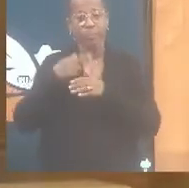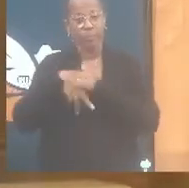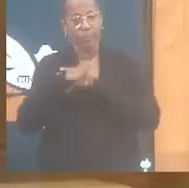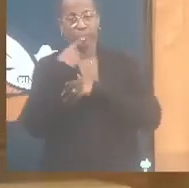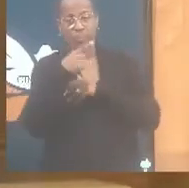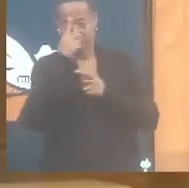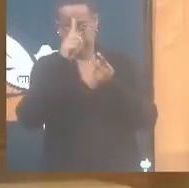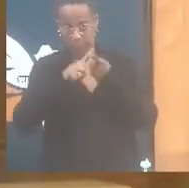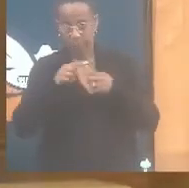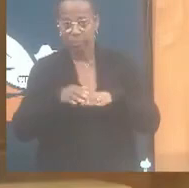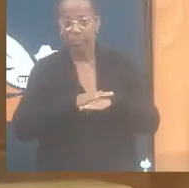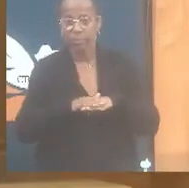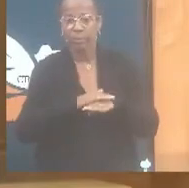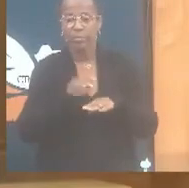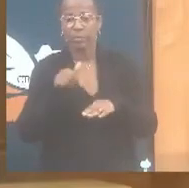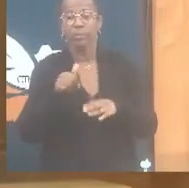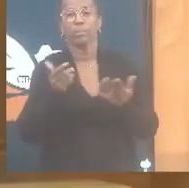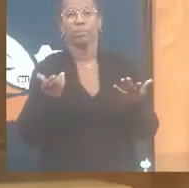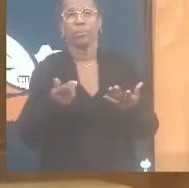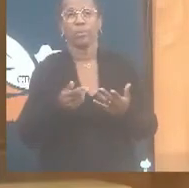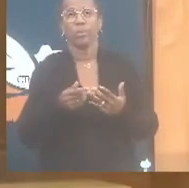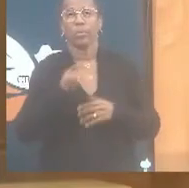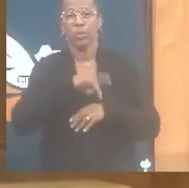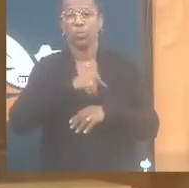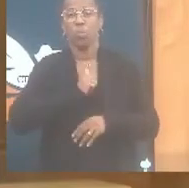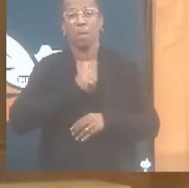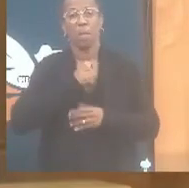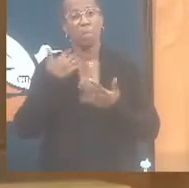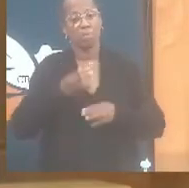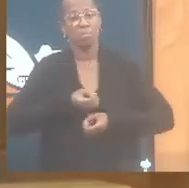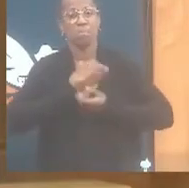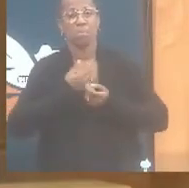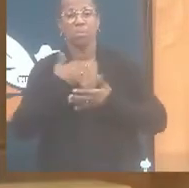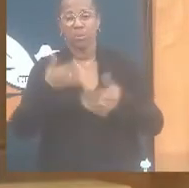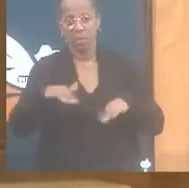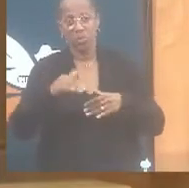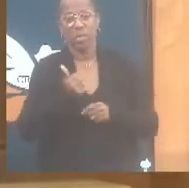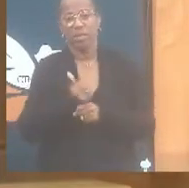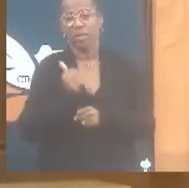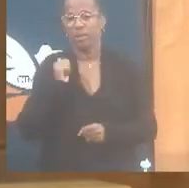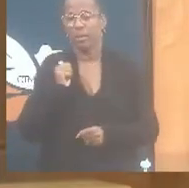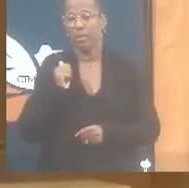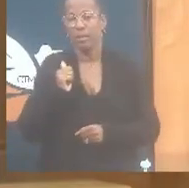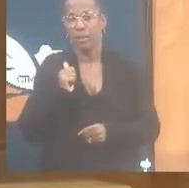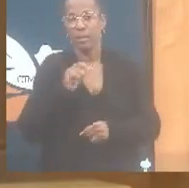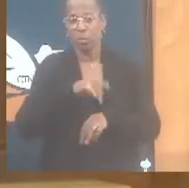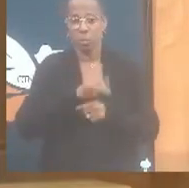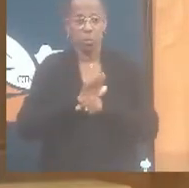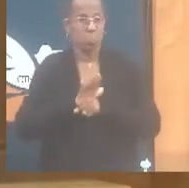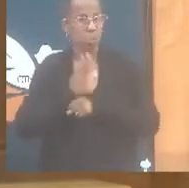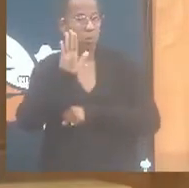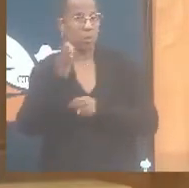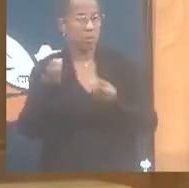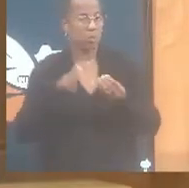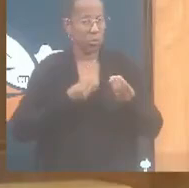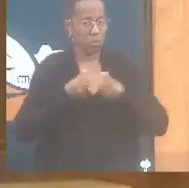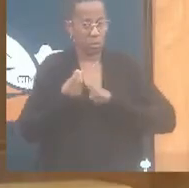sur un sujet lequel était intervenu l'autre fois, l'an dernier, et on m'avait promis de nous donner des